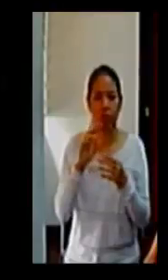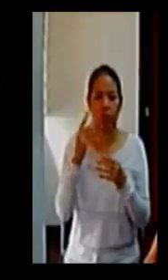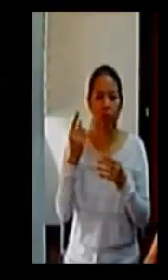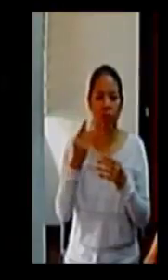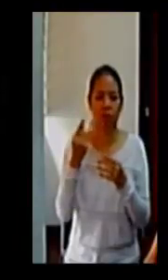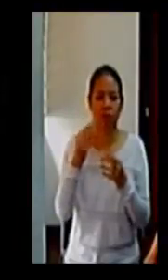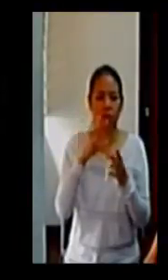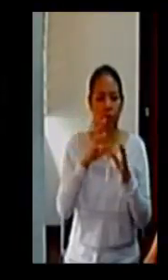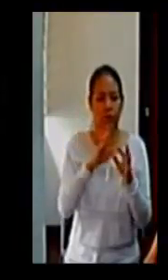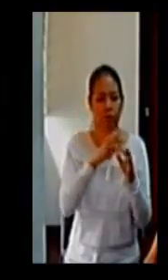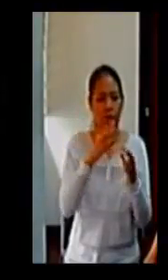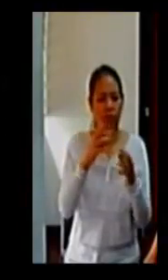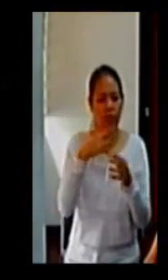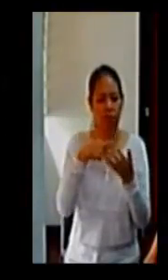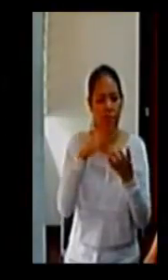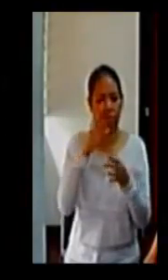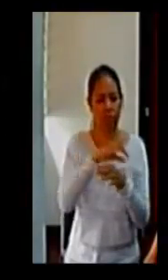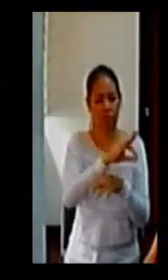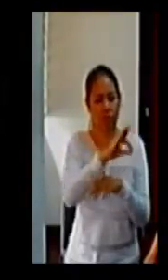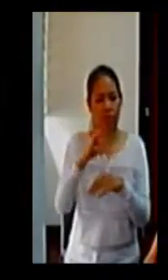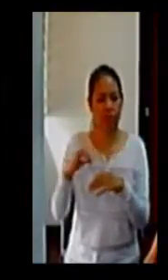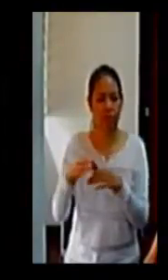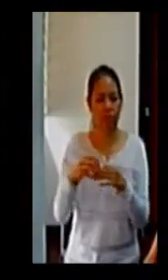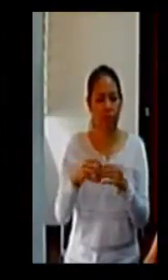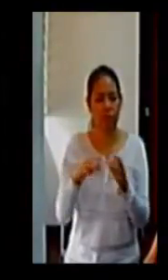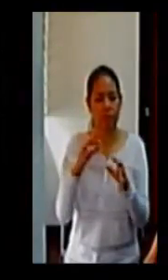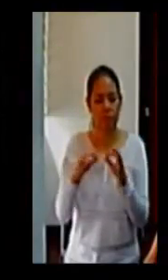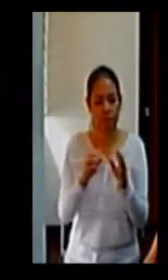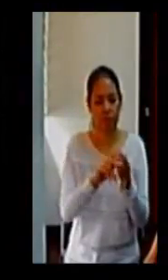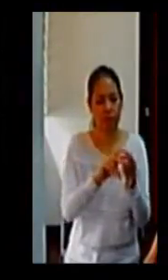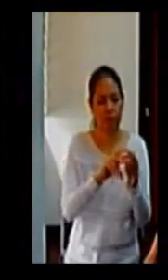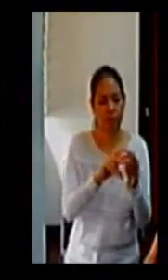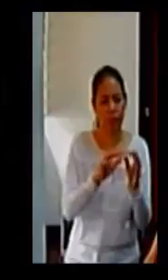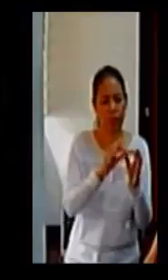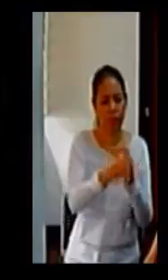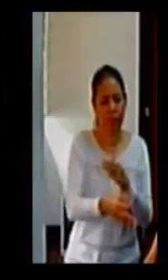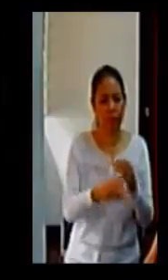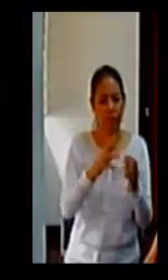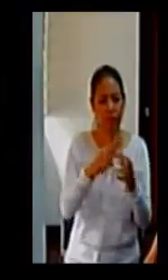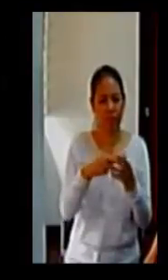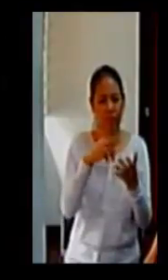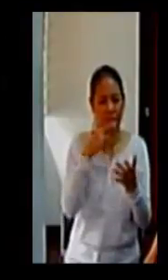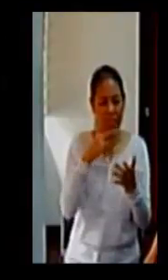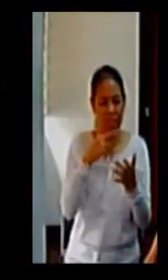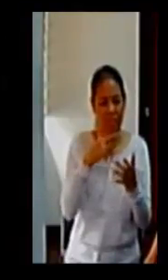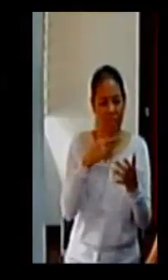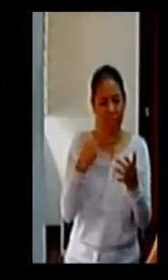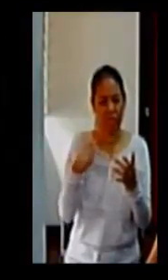stages. Pagtanim mo pa lang ng palay, may baki na.